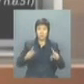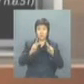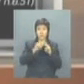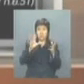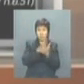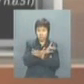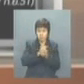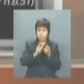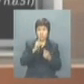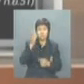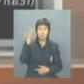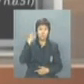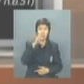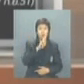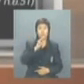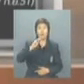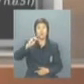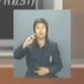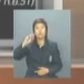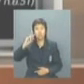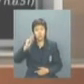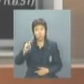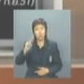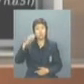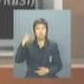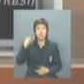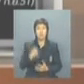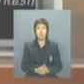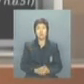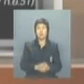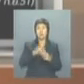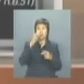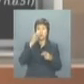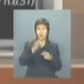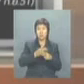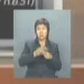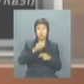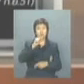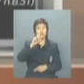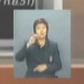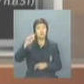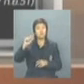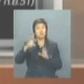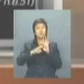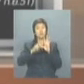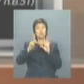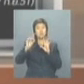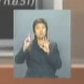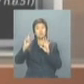มาก่อนด้วยสำหรับฉายาขุนค้อนนั้นนะคะได้มาเมื่อครั้งที่ทำหน้าที่เป็นรองประธานสภาผู้แทนราษฎร